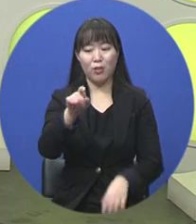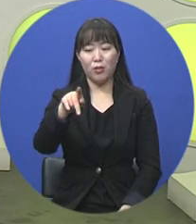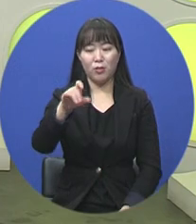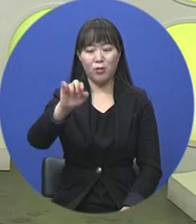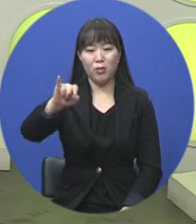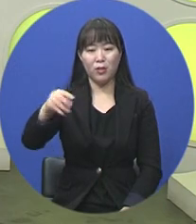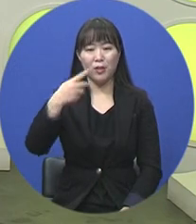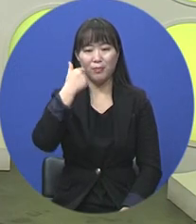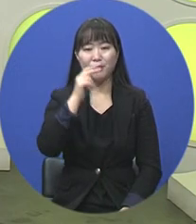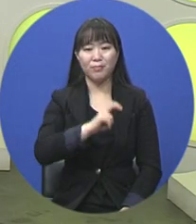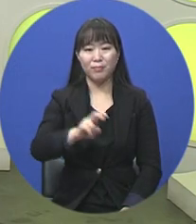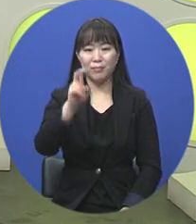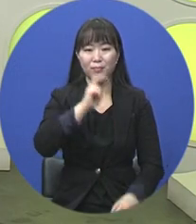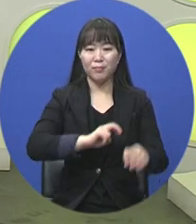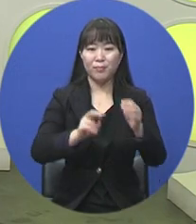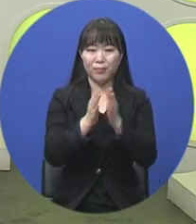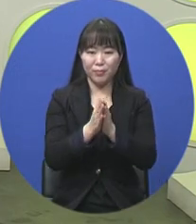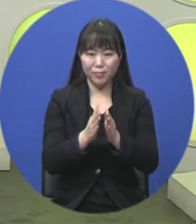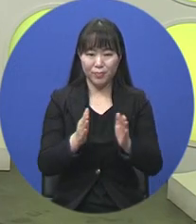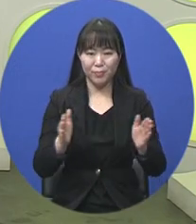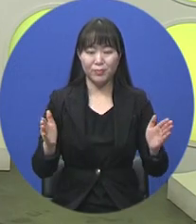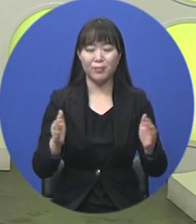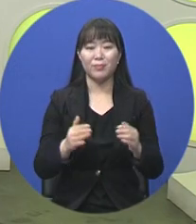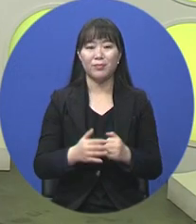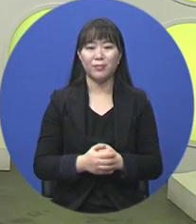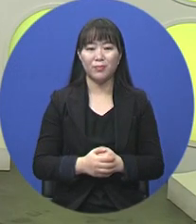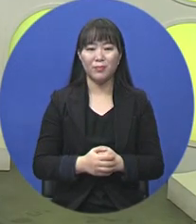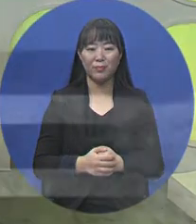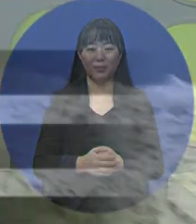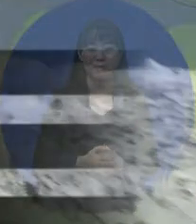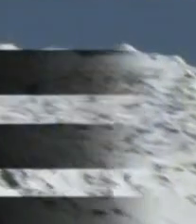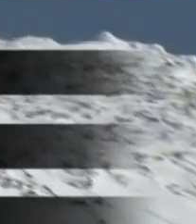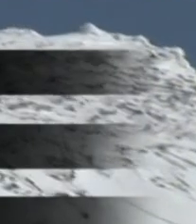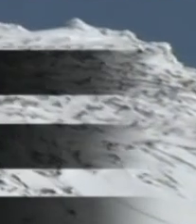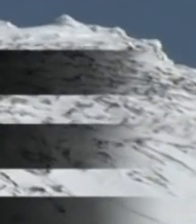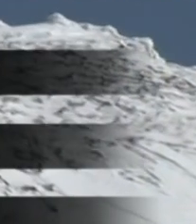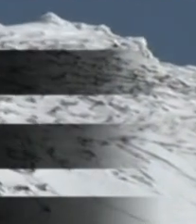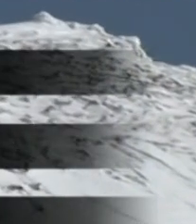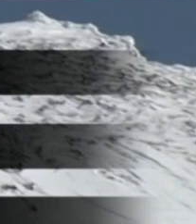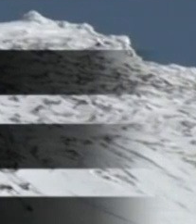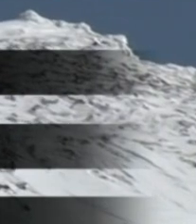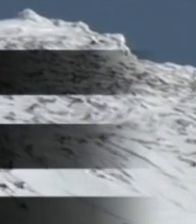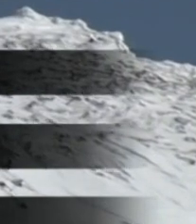갤 아버님께서 불러 주십니다 원래 있냐 사랑이냐 으